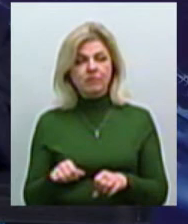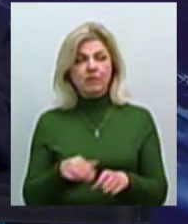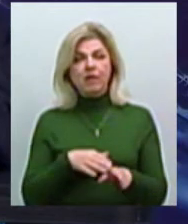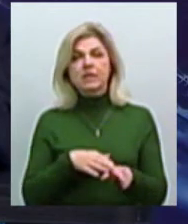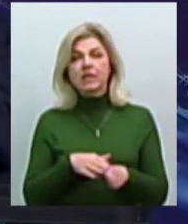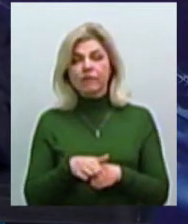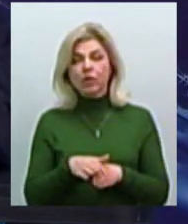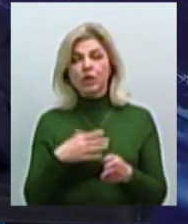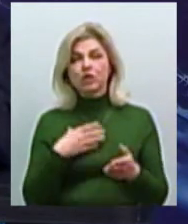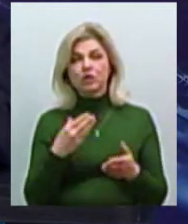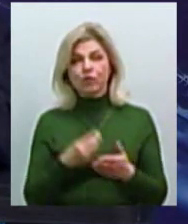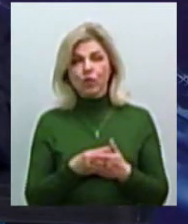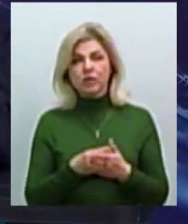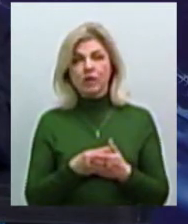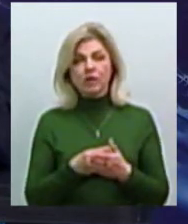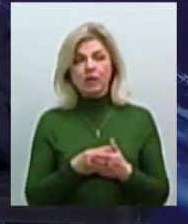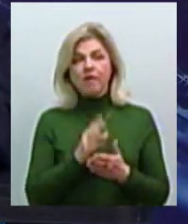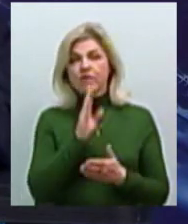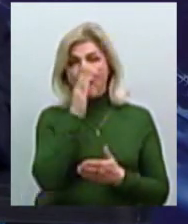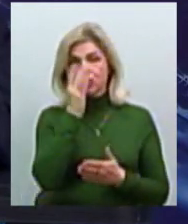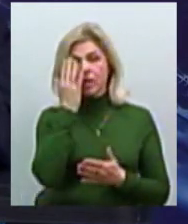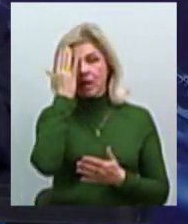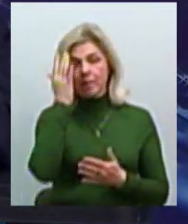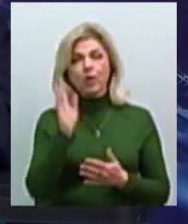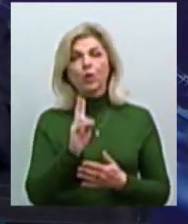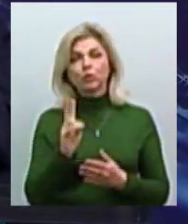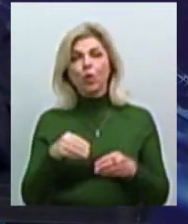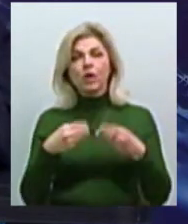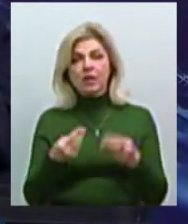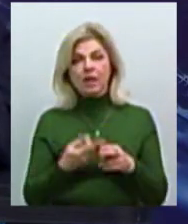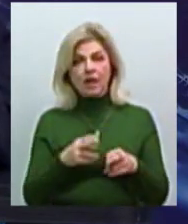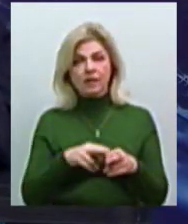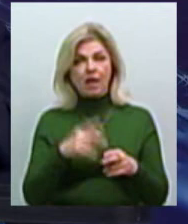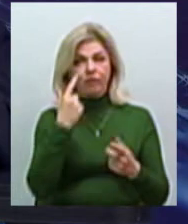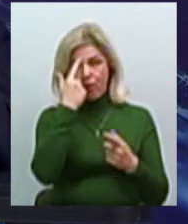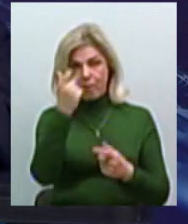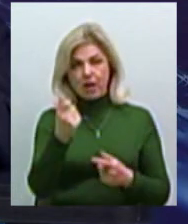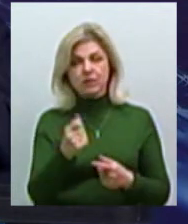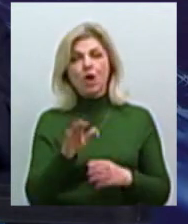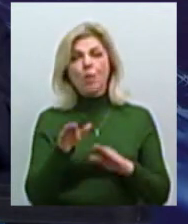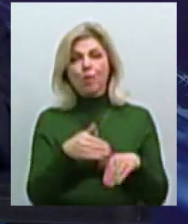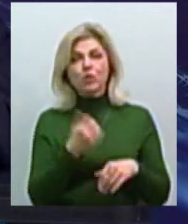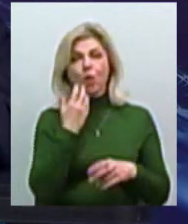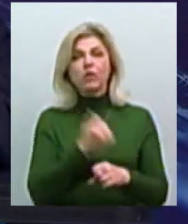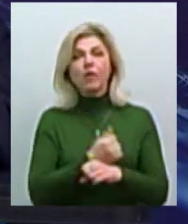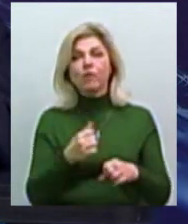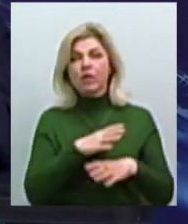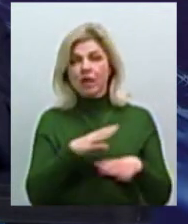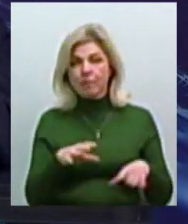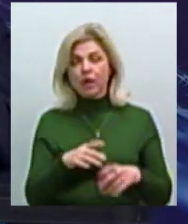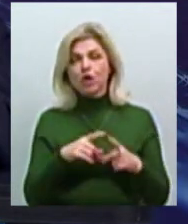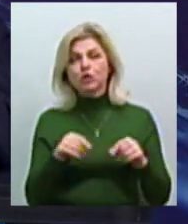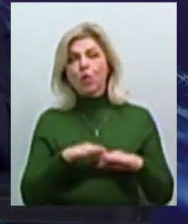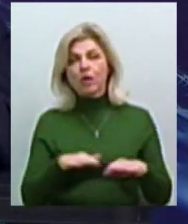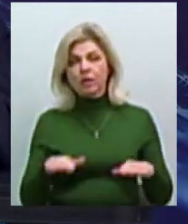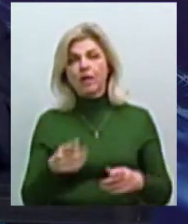здійснити свої вражі наміри тим, хто дав цю інформацію. Після того, як вибуху не послідувало, школярі були повернуті